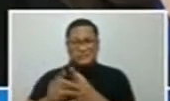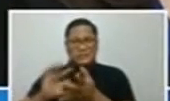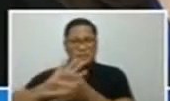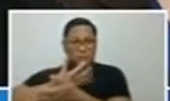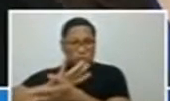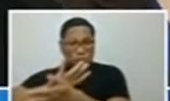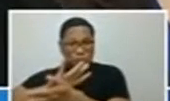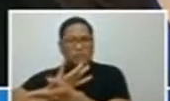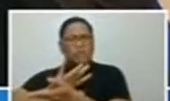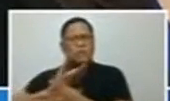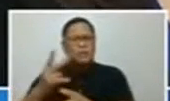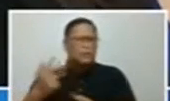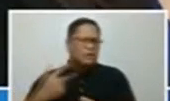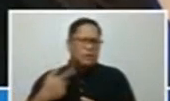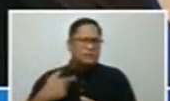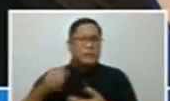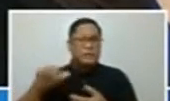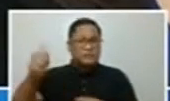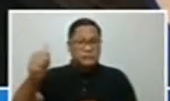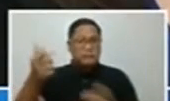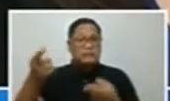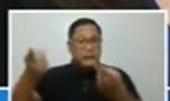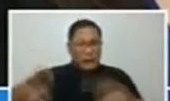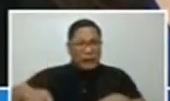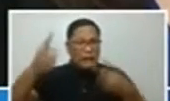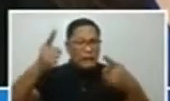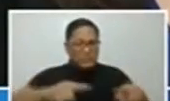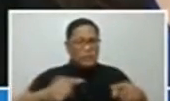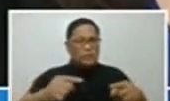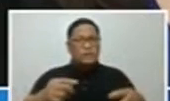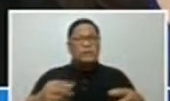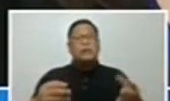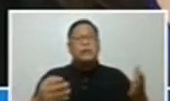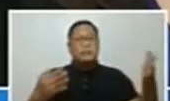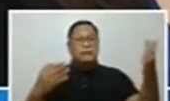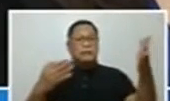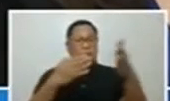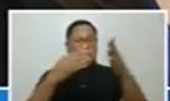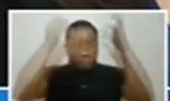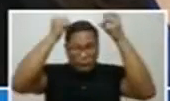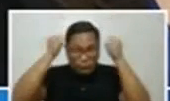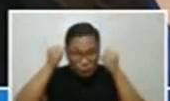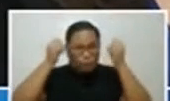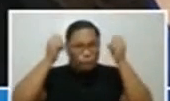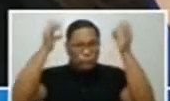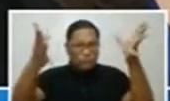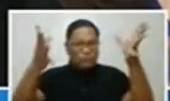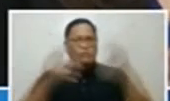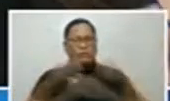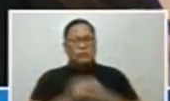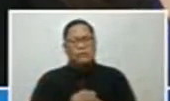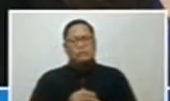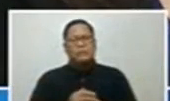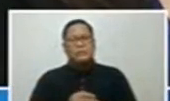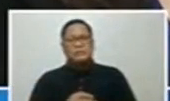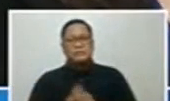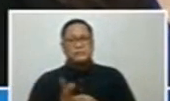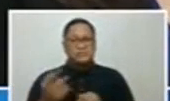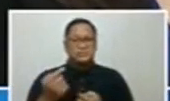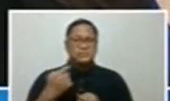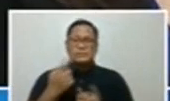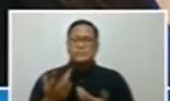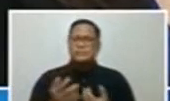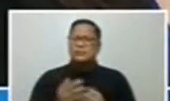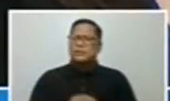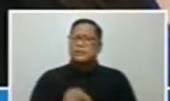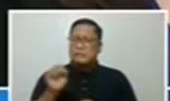Manila, Simbun, ito po ang tanong niya. If ever, how many or estimated number of additional government troops will be or have been